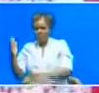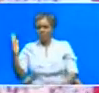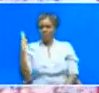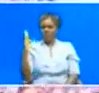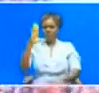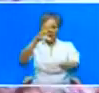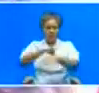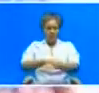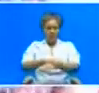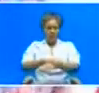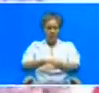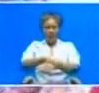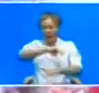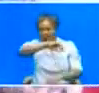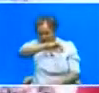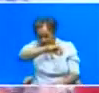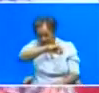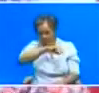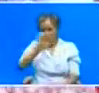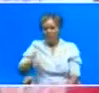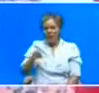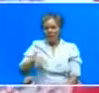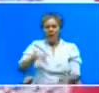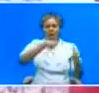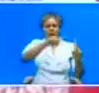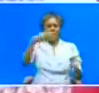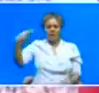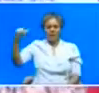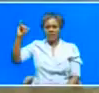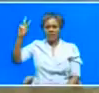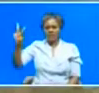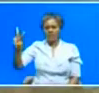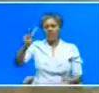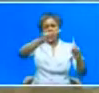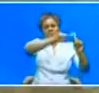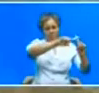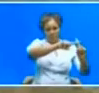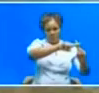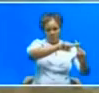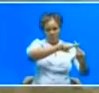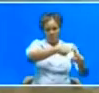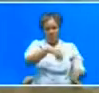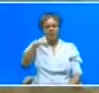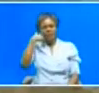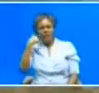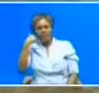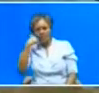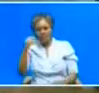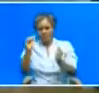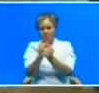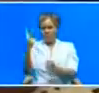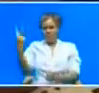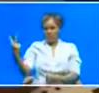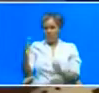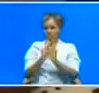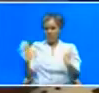akakuja kumshikilia akamuuma mkono. Leo mama alikuwa positive, niambie. So ni hatari. Wagonjwa waliobaki wakiwa 12